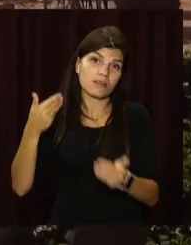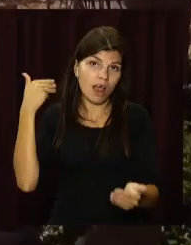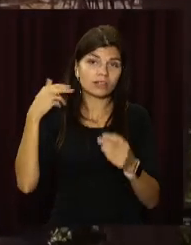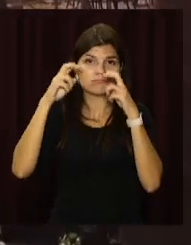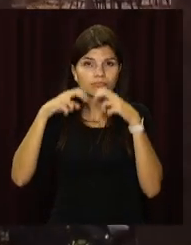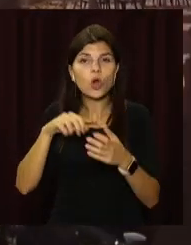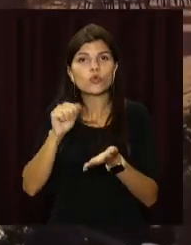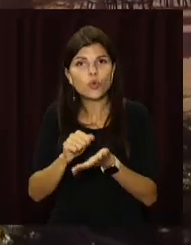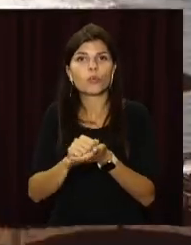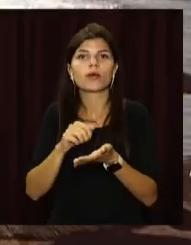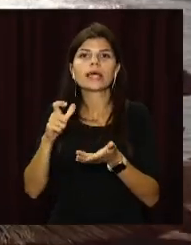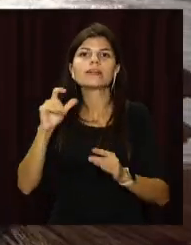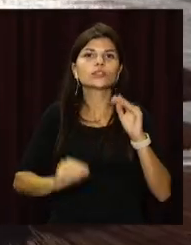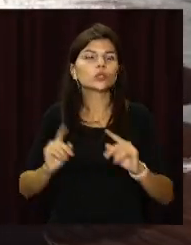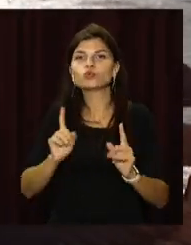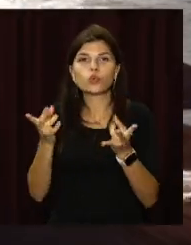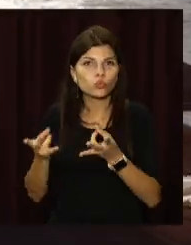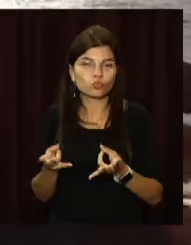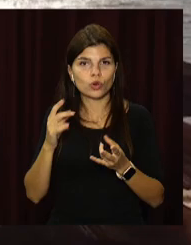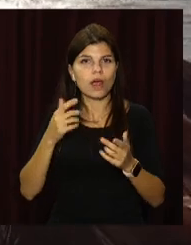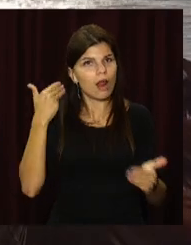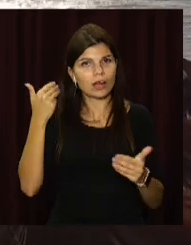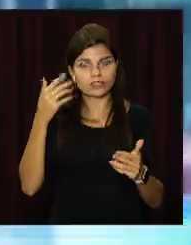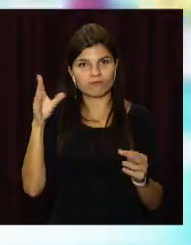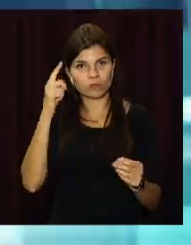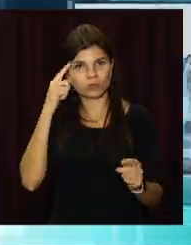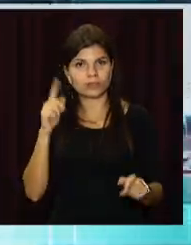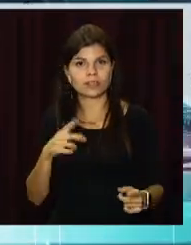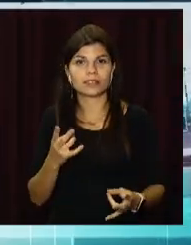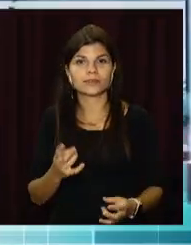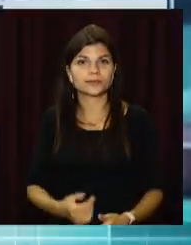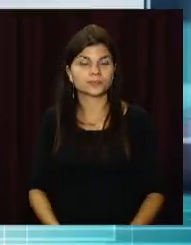Требушенко, Сергій Макаров, Володимир Туркулець, Open News, телеканал «Відкритий».